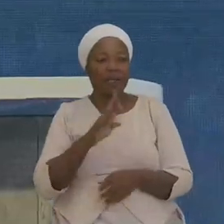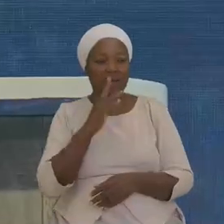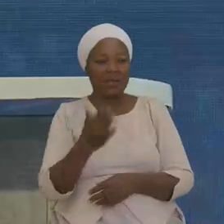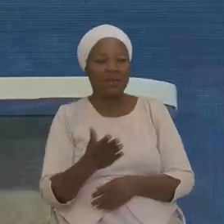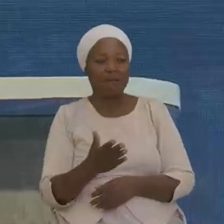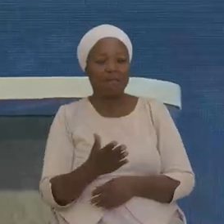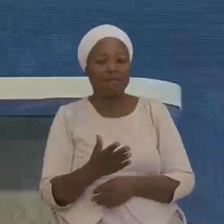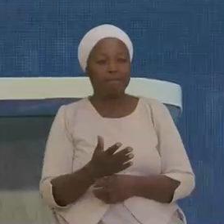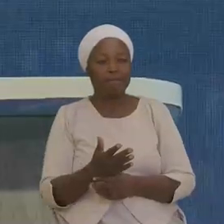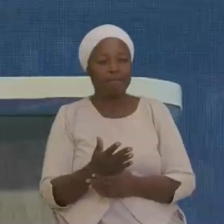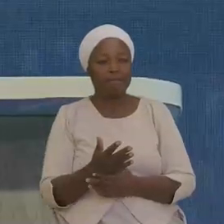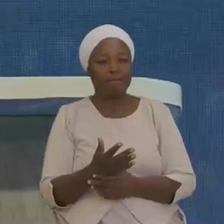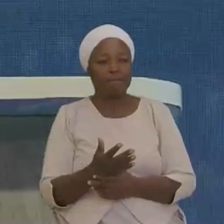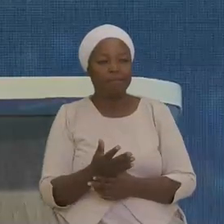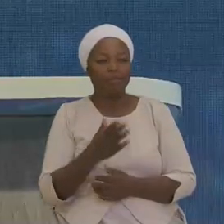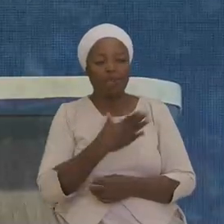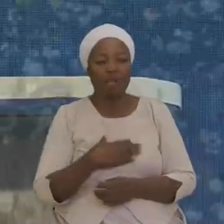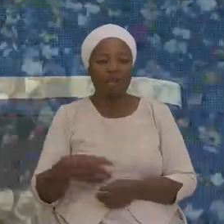Nos conseillers sont là.